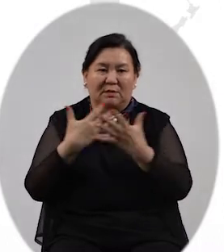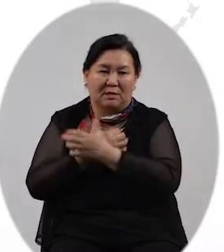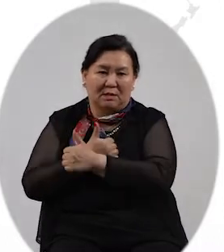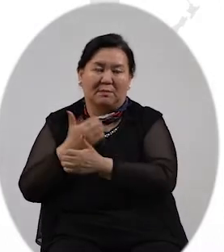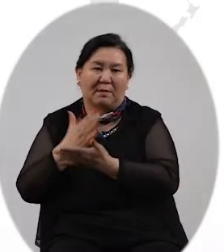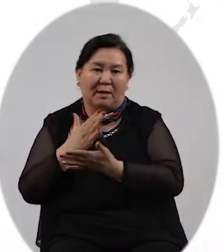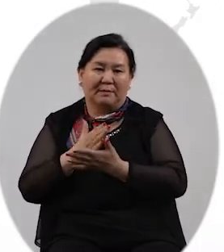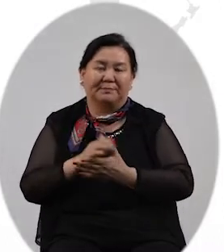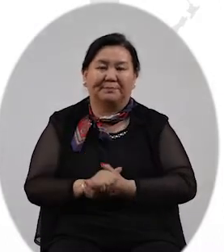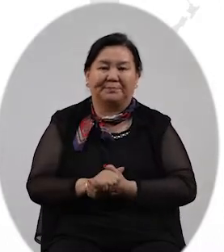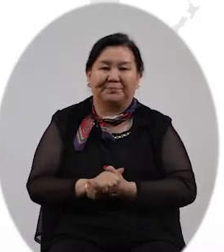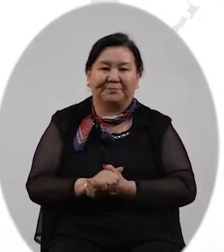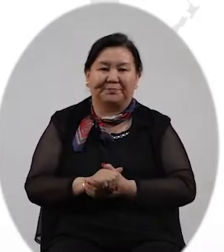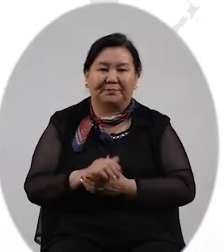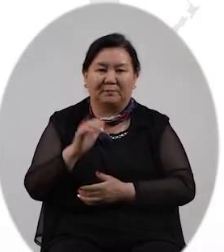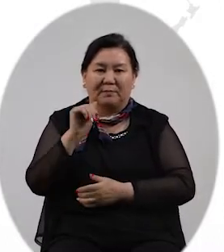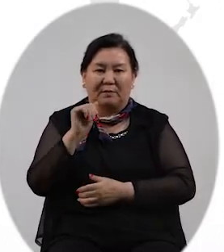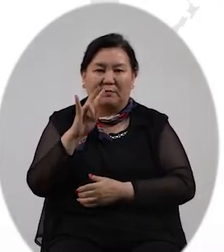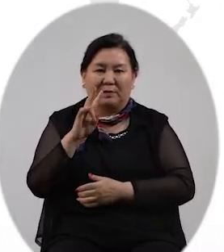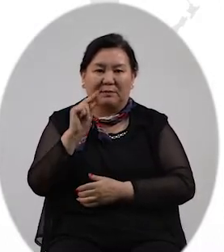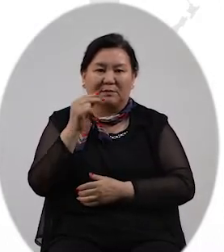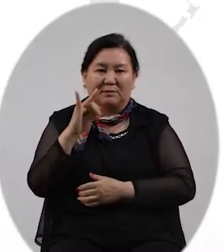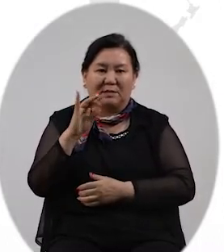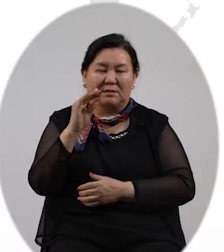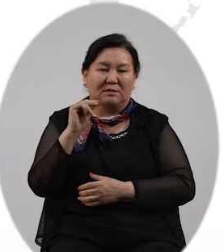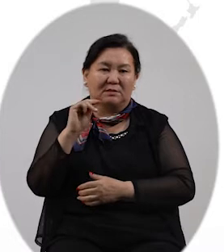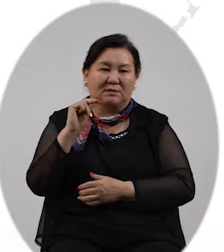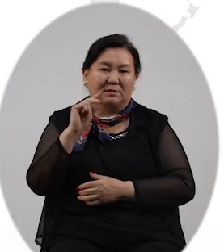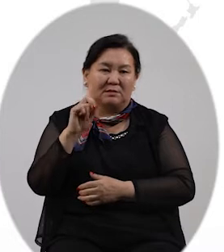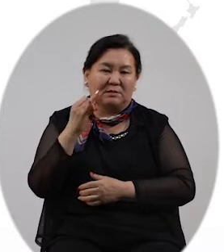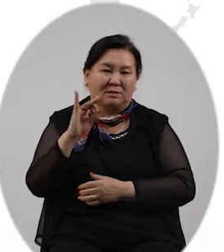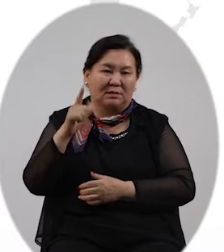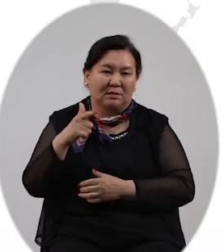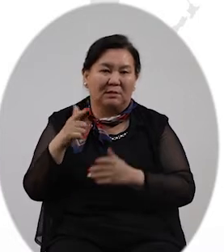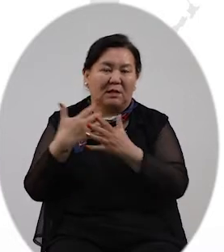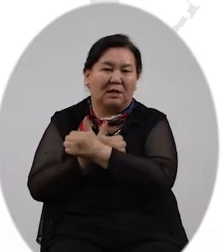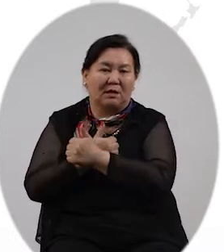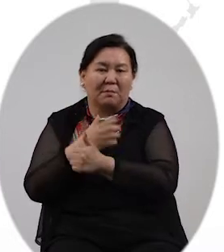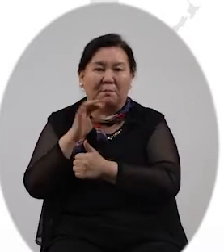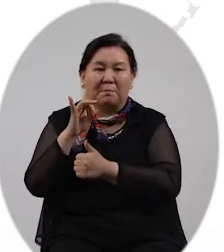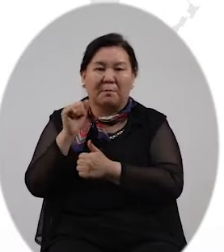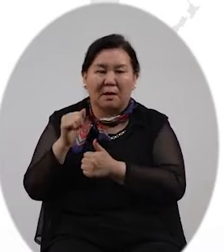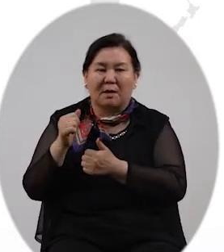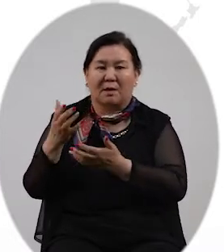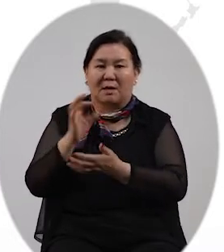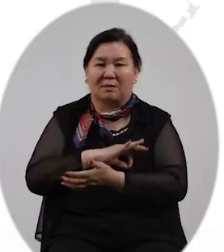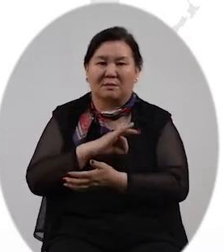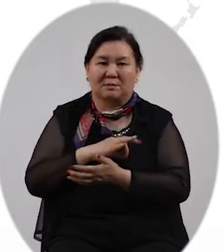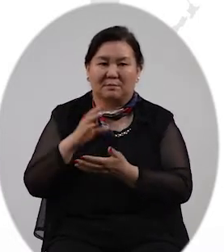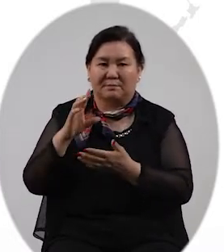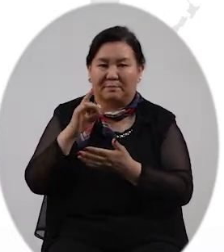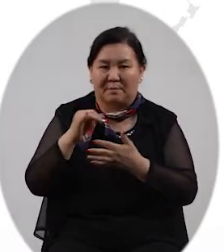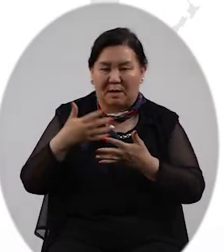байгаа. Тэгэхээр энэ гэрээг бол хэлж байна. За франчайзингийн гэрээ буюу барааны тэмдгийг ашиглуулах ийм гэрээ байж байна. За эдгээрийн одоо нөгөө